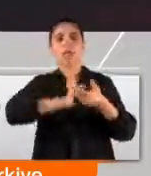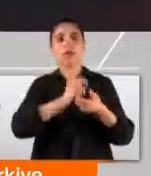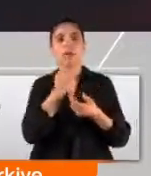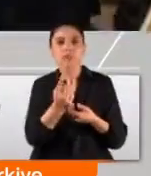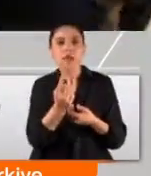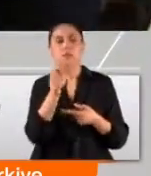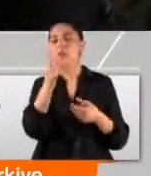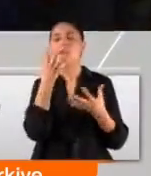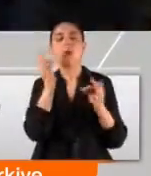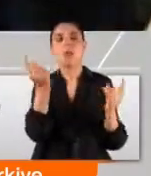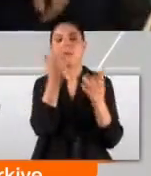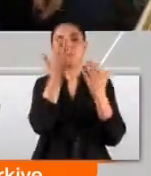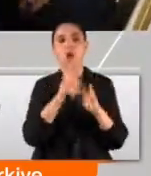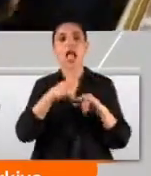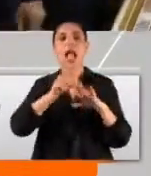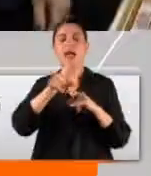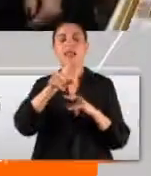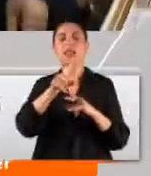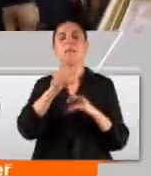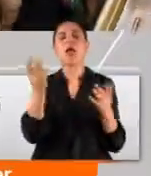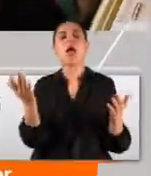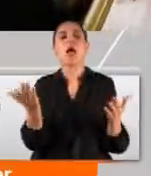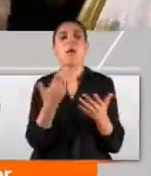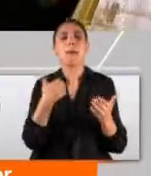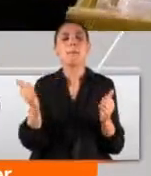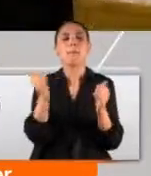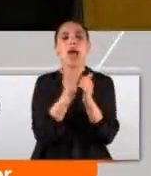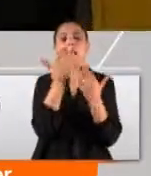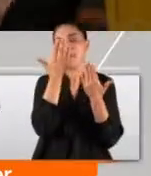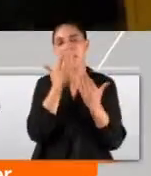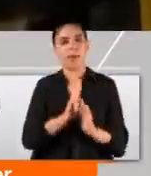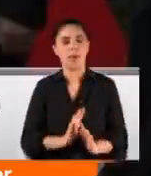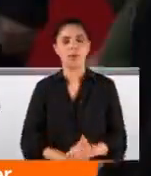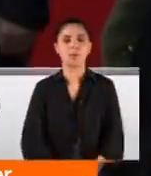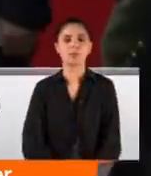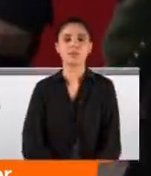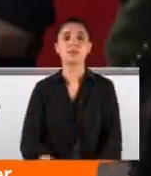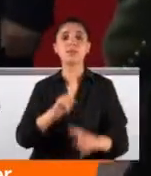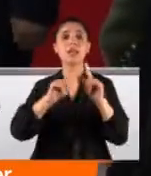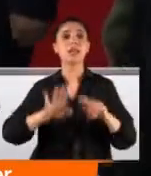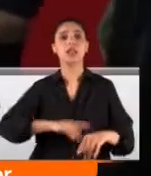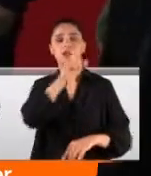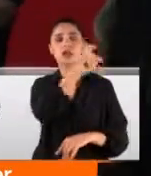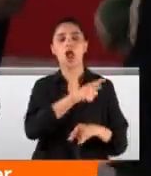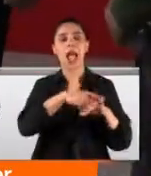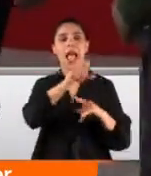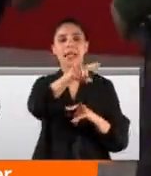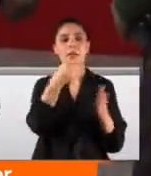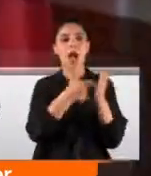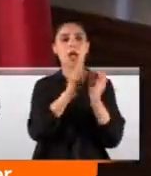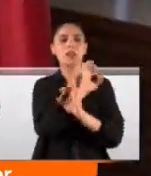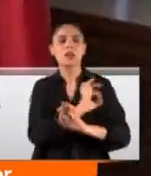diye. Böyle bir şey yok. HDP ile herhangi bir yan yana gelişimiz söz konusu değil. Kılıçdaroğlu HDP'nin ismini